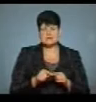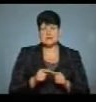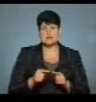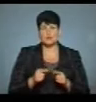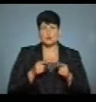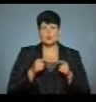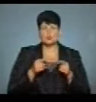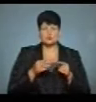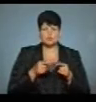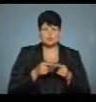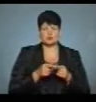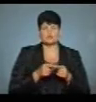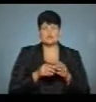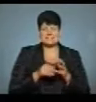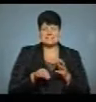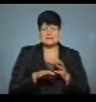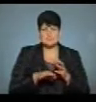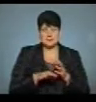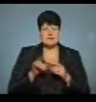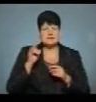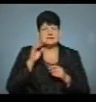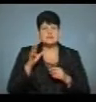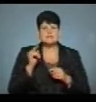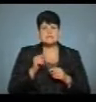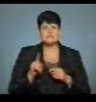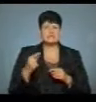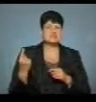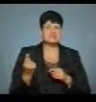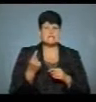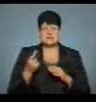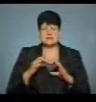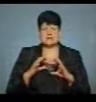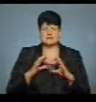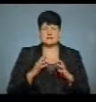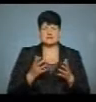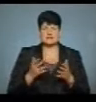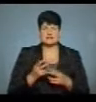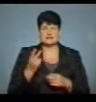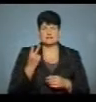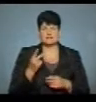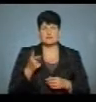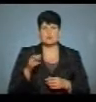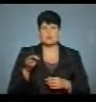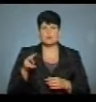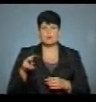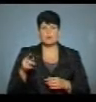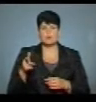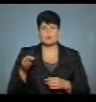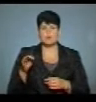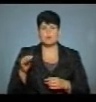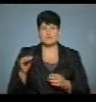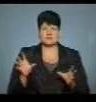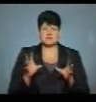Дубинської землі славний тим, що він єдиний в світі, де дві Голгофи поєднано